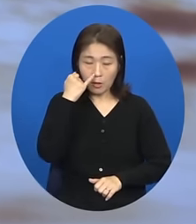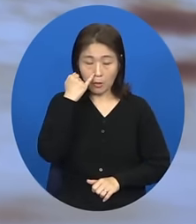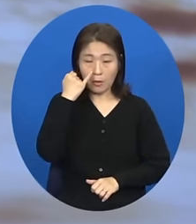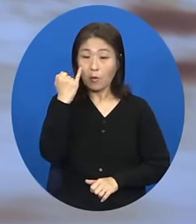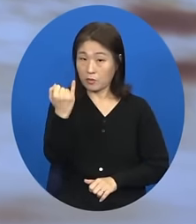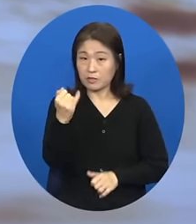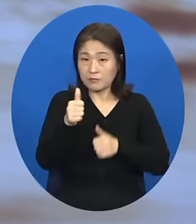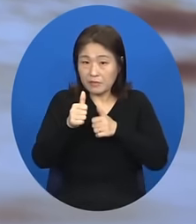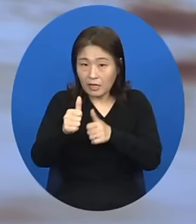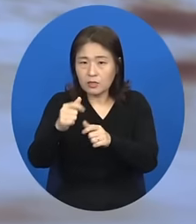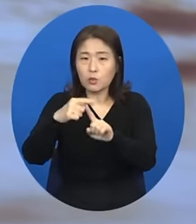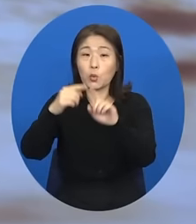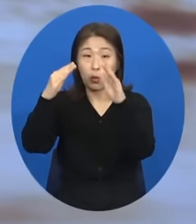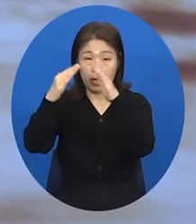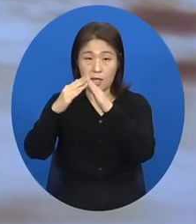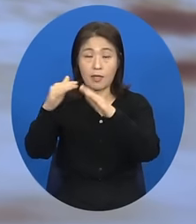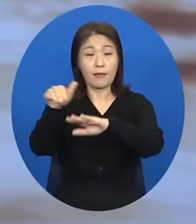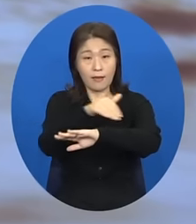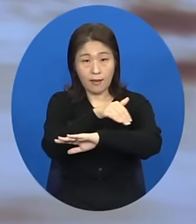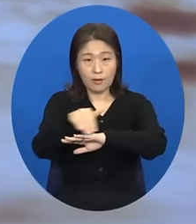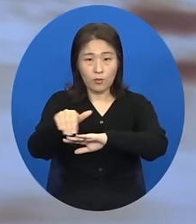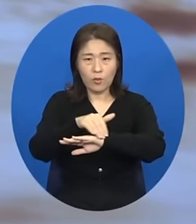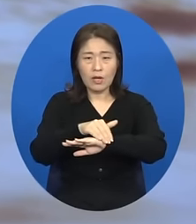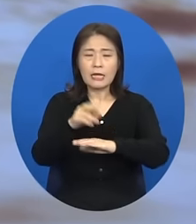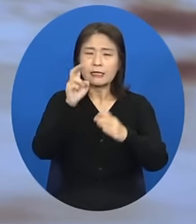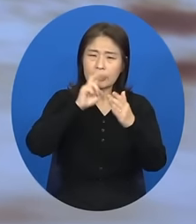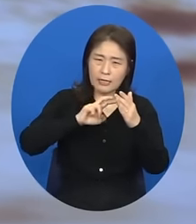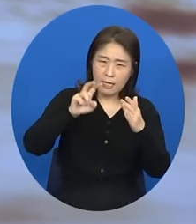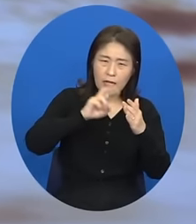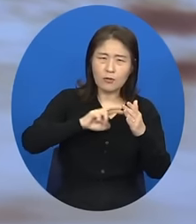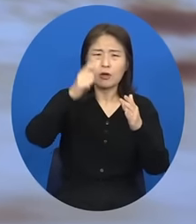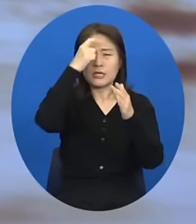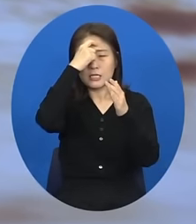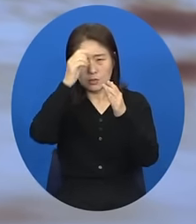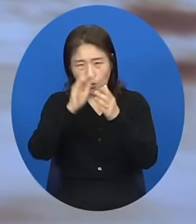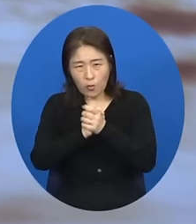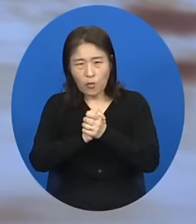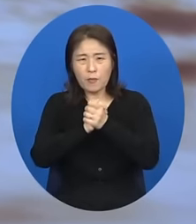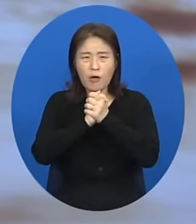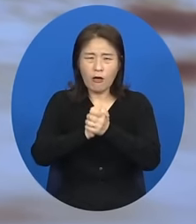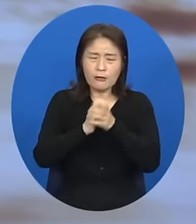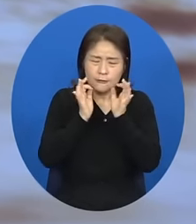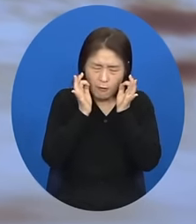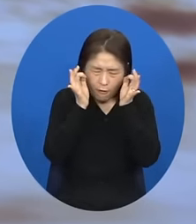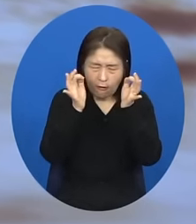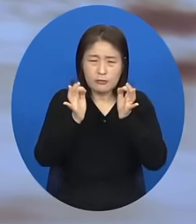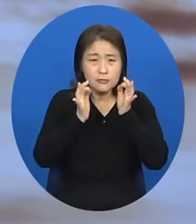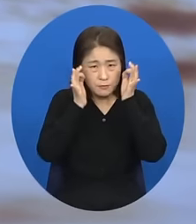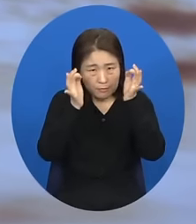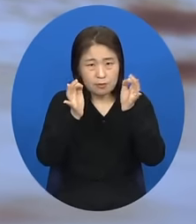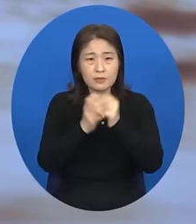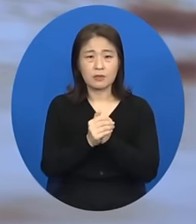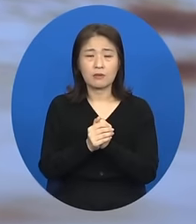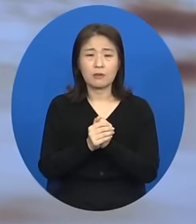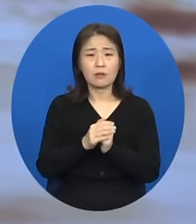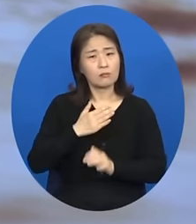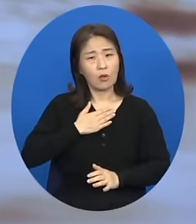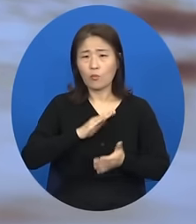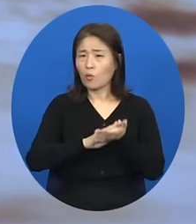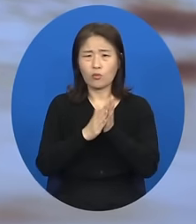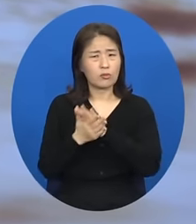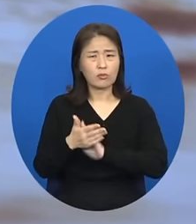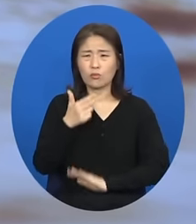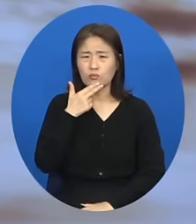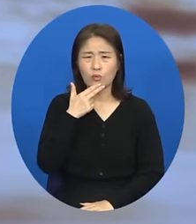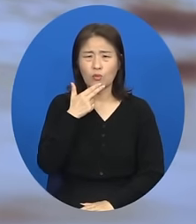크게 했어요. 말씀을 듣고 열심히 기도하라고 하면 열심히 기도를 했어요. 그런데도요, 여러분, 변하지 않는 거예요.